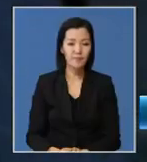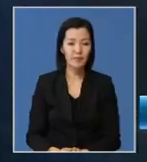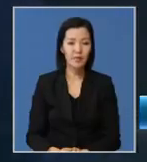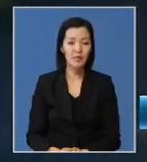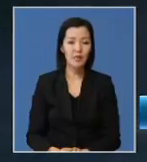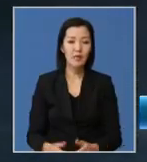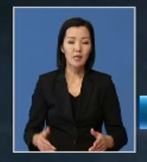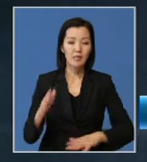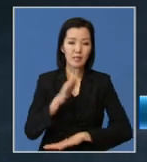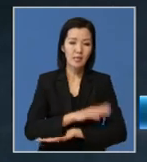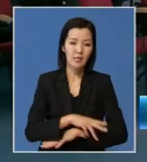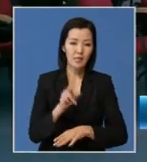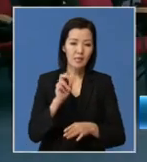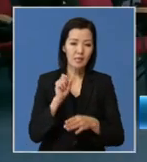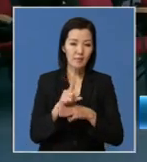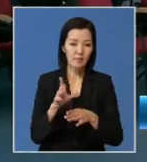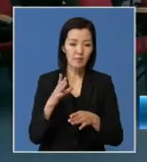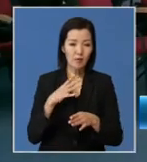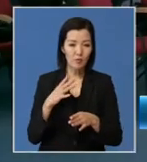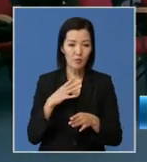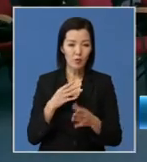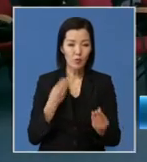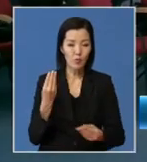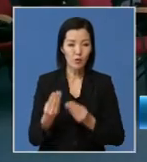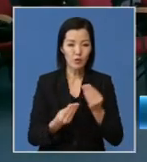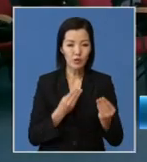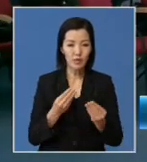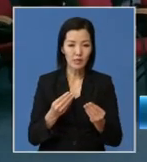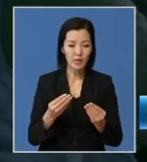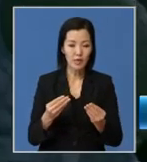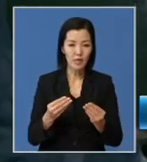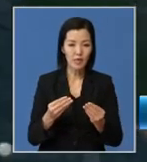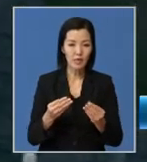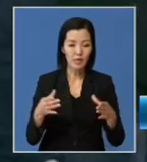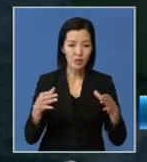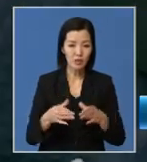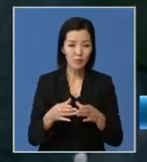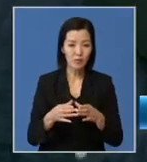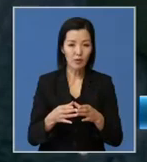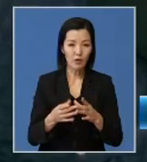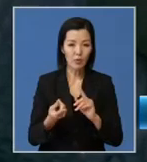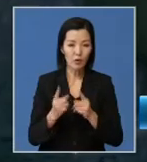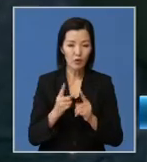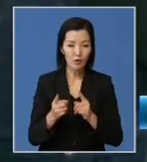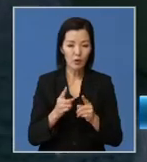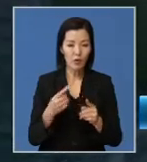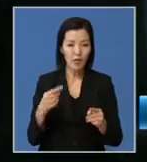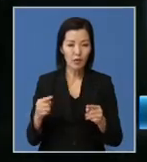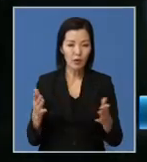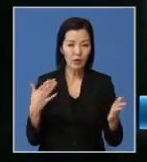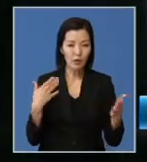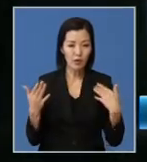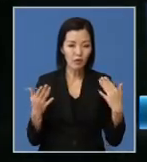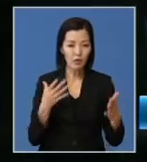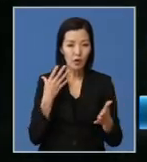Тренингте қатысушыларға берілген алғашқы тапсырма осындай болды. Ойын шарты бойынша шеңберге тұрған қыз жігіттер орын алмасу арқылы түрлі жаттығу жасайды. Кейін әрқайсы